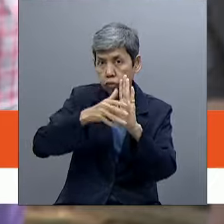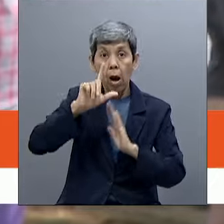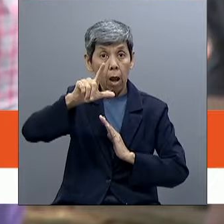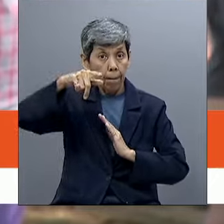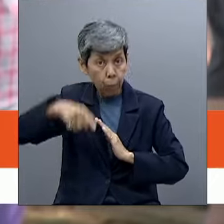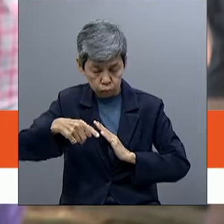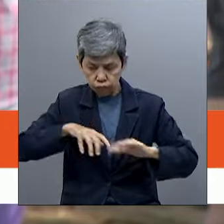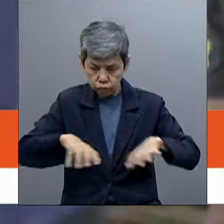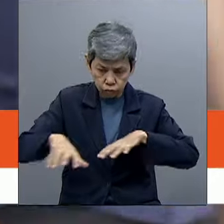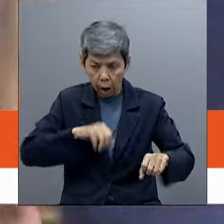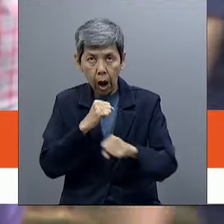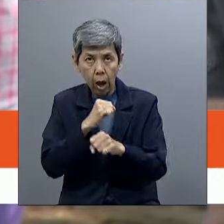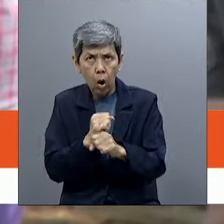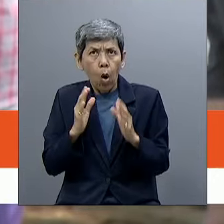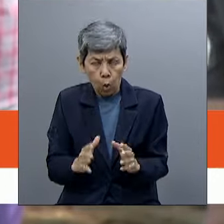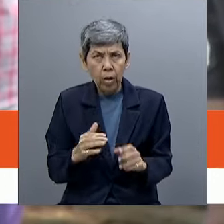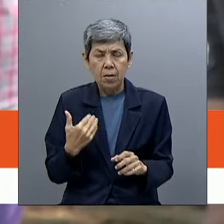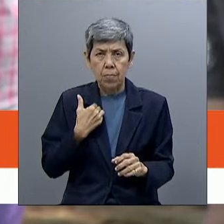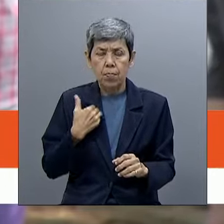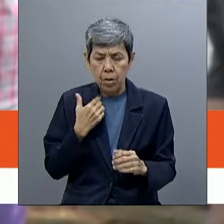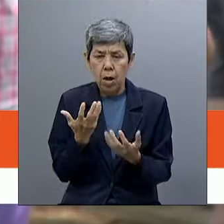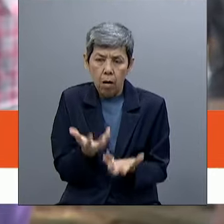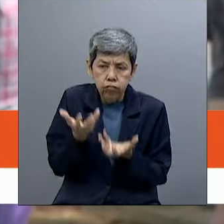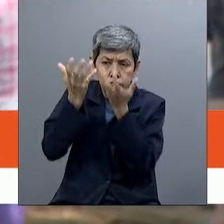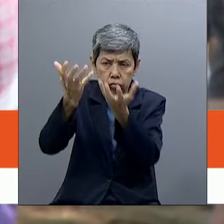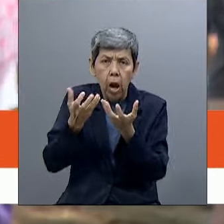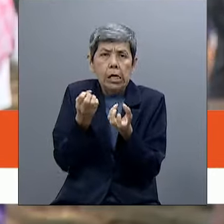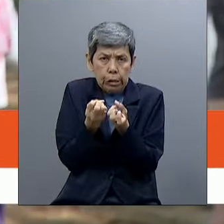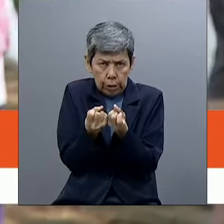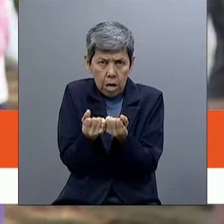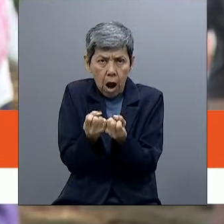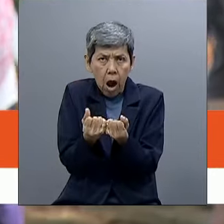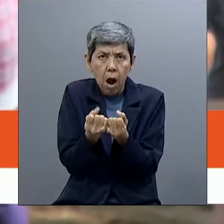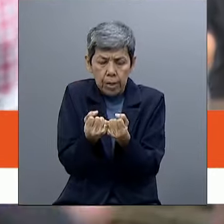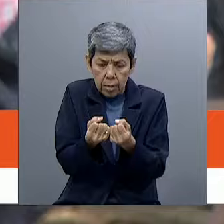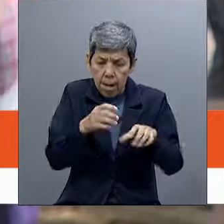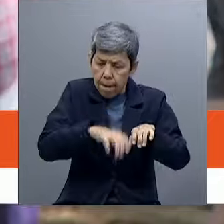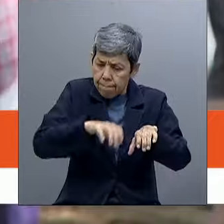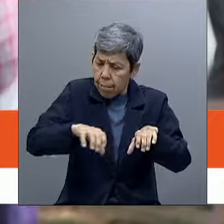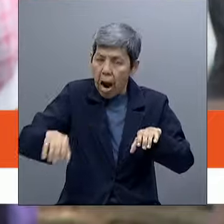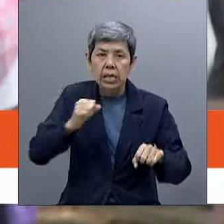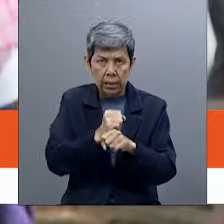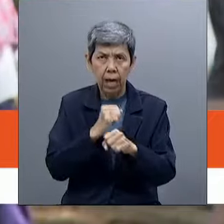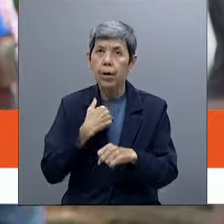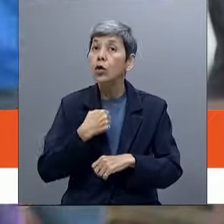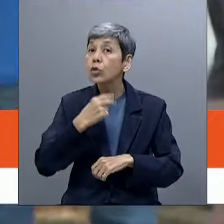ตรียมพร้อมคือบางคนก็ยังยกขึ้นอยู่แล้วก็เตรียมกระสอบทรายทับถมต่อตอนนี้ประมาณนี้